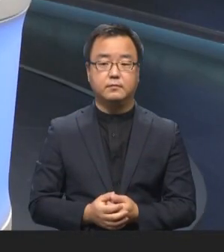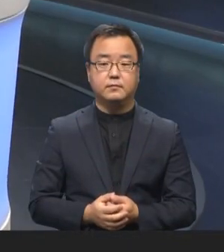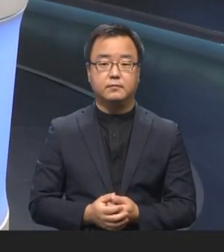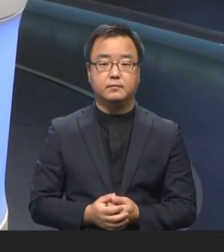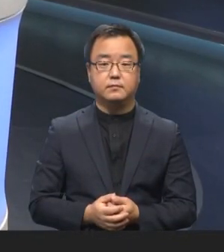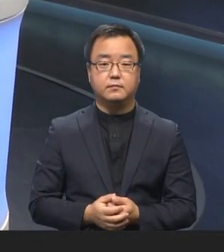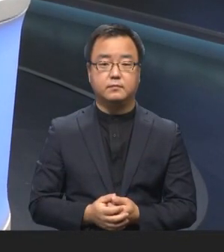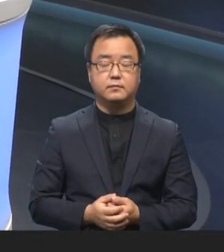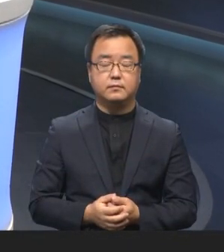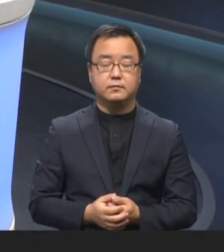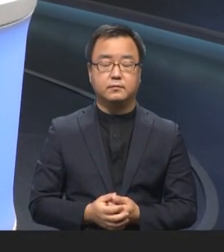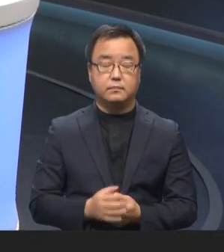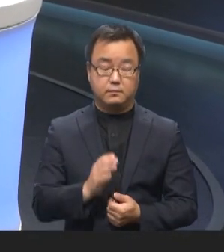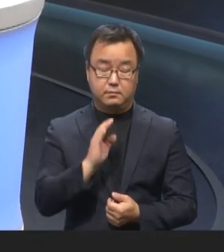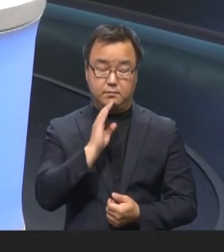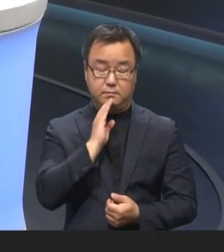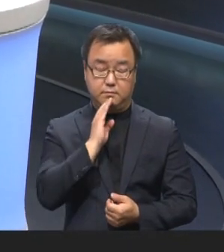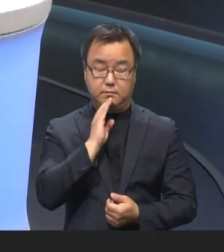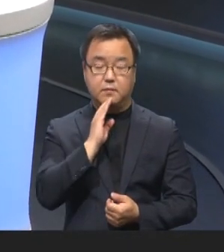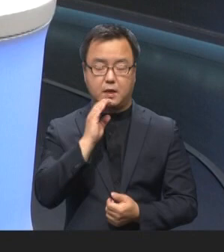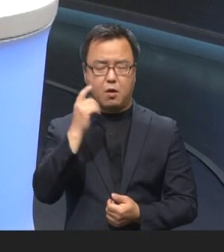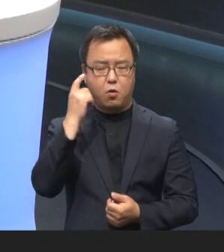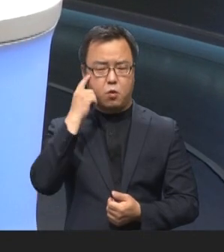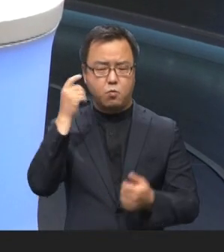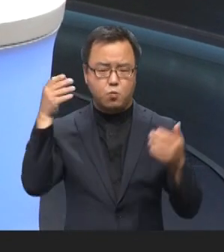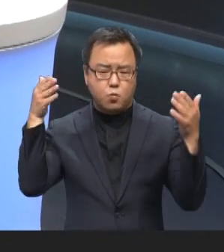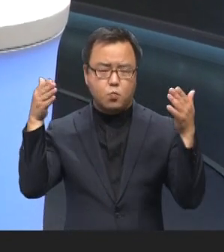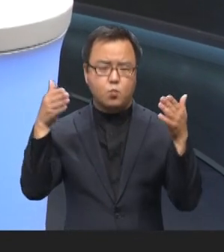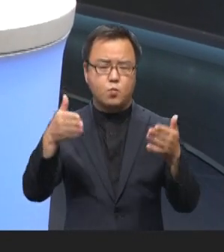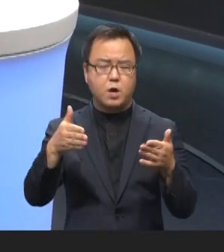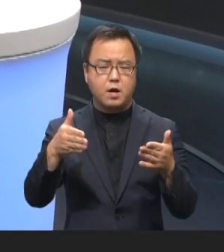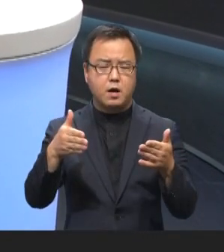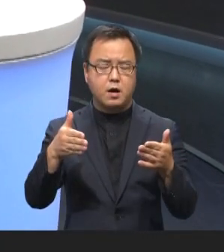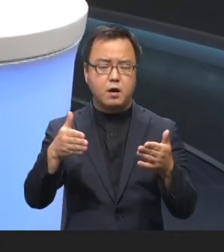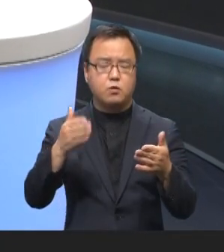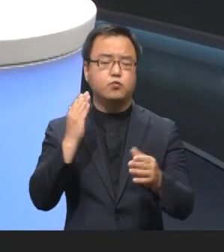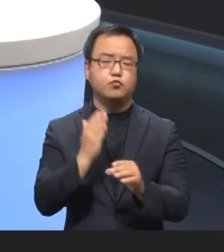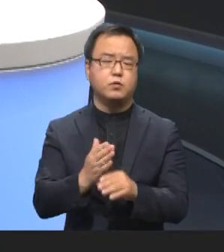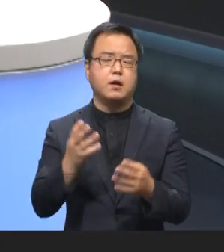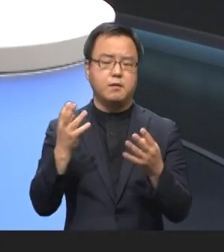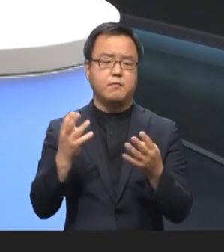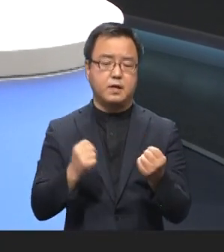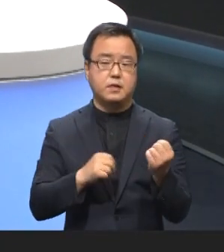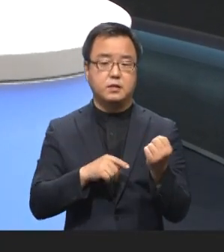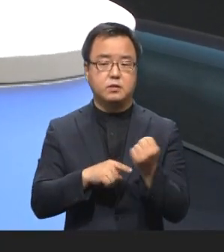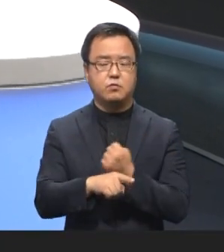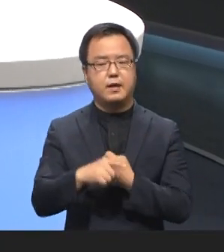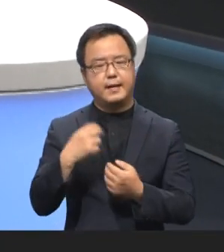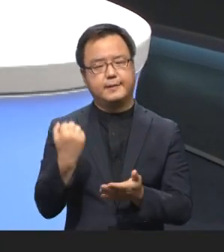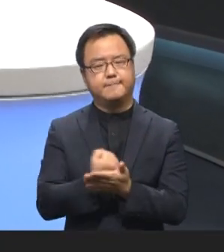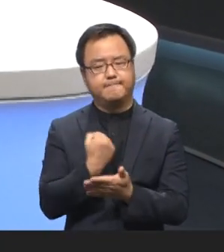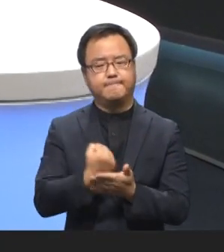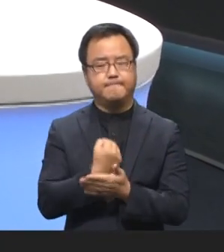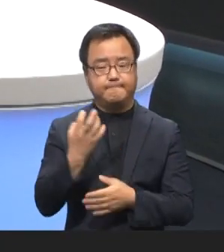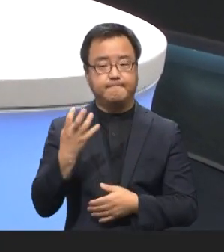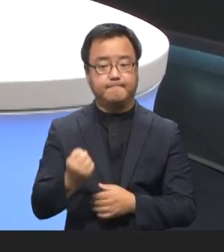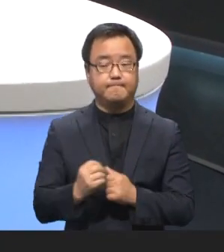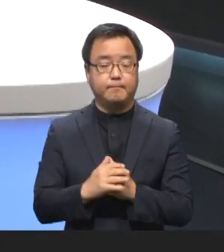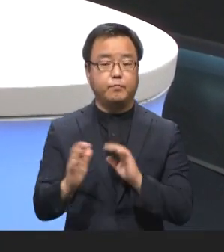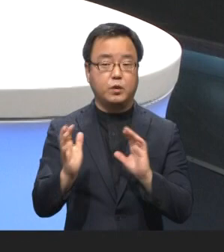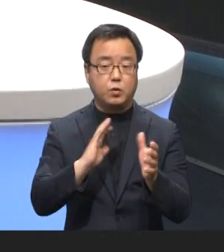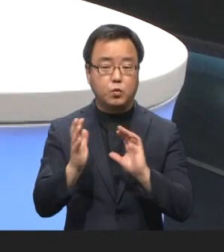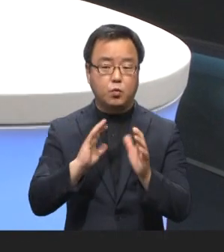예, 아무래도 촉각을 세우고 관심 있게 지켜보는 사람들이 많은 만큼 좀 아쉬운 부분도 있는 것 같습니다. 자, 토론